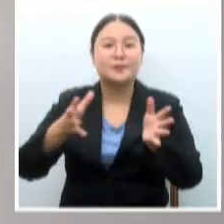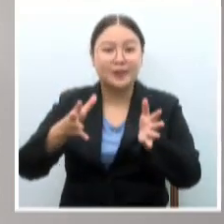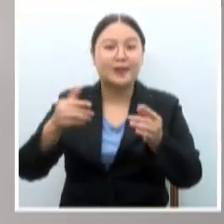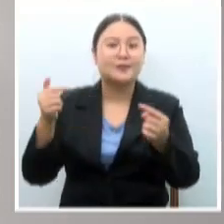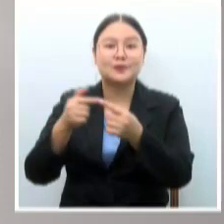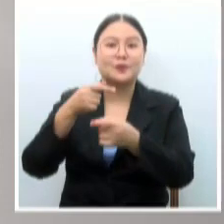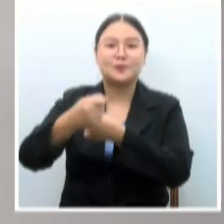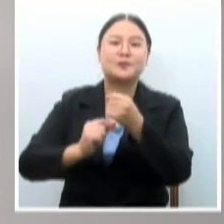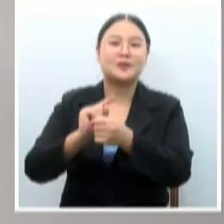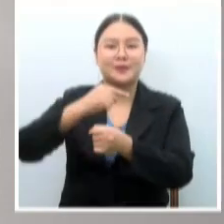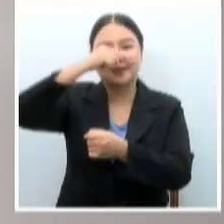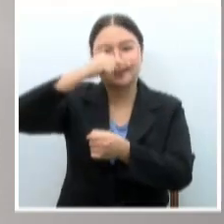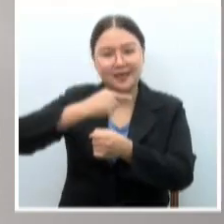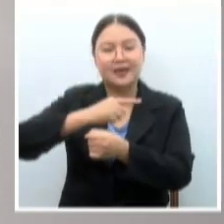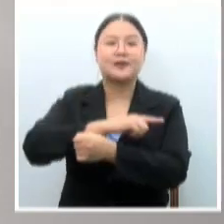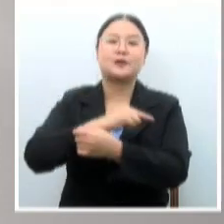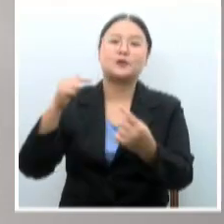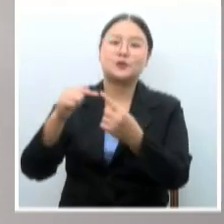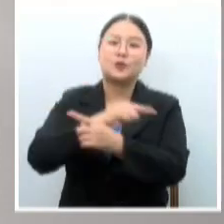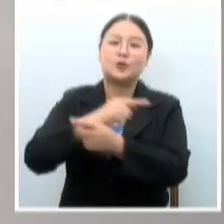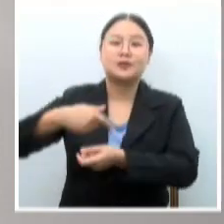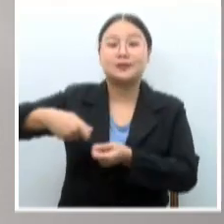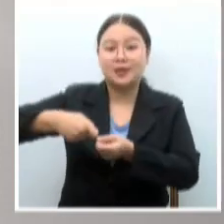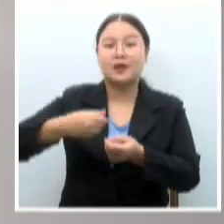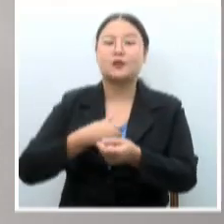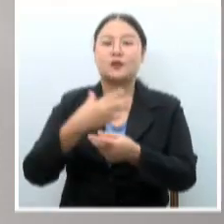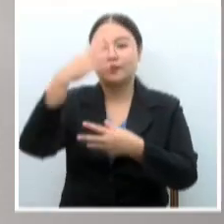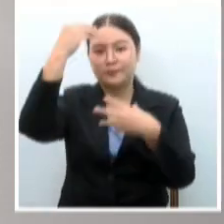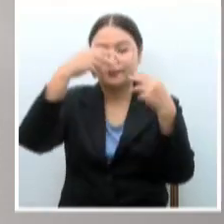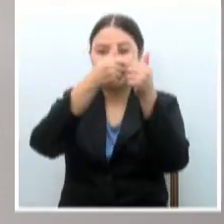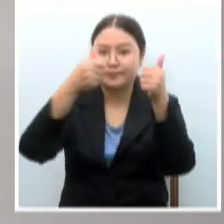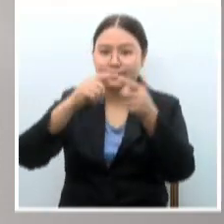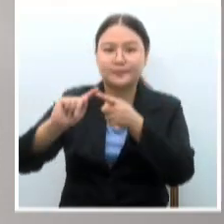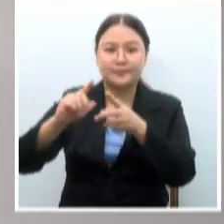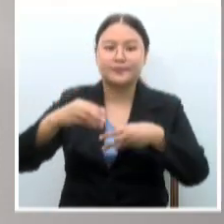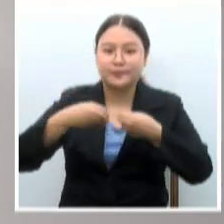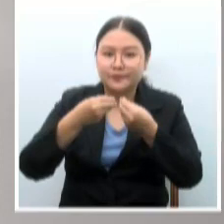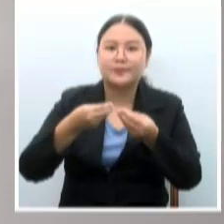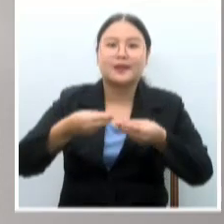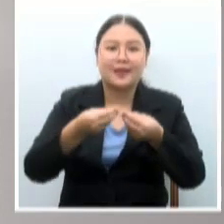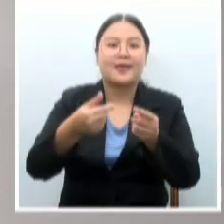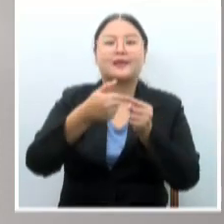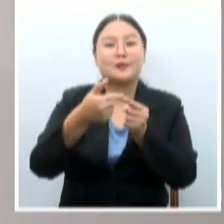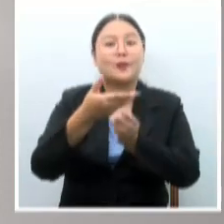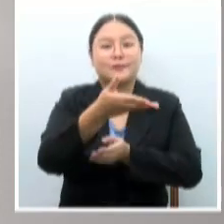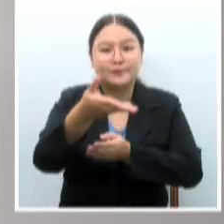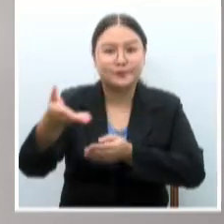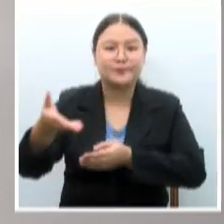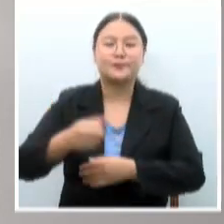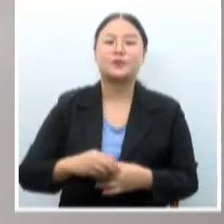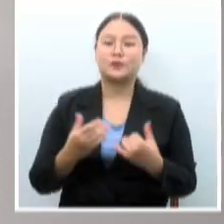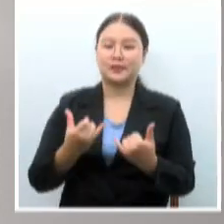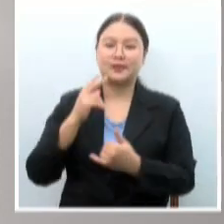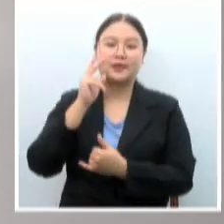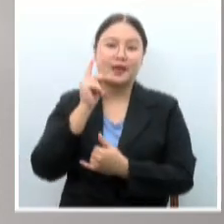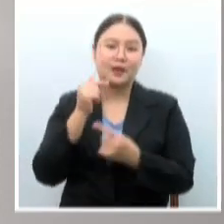ทยวันสงกรานต์ในปีนี้นะคะก็ขอให้พรศักดิ์สิทธิ์นะคะส่งต่อไปอย่างทุกท่านด้วยนะคะท่านผู้ชมทุกท่านคะเราไปต่อกันเลยค่ะ